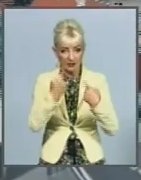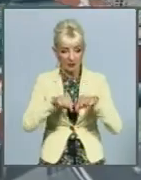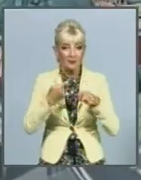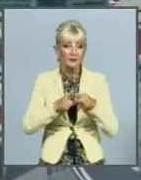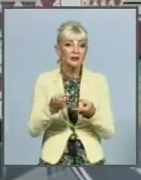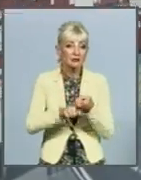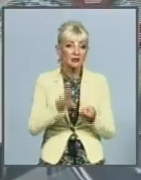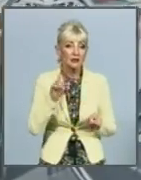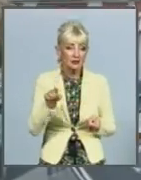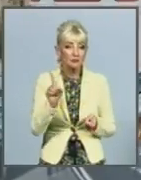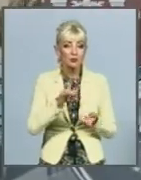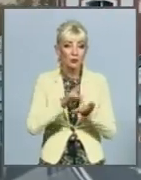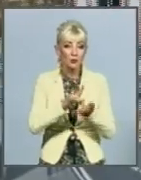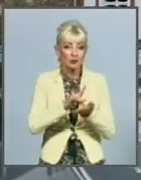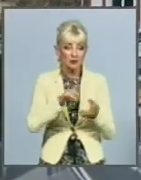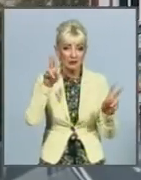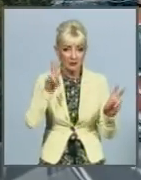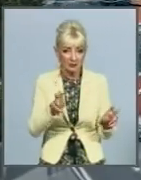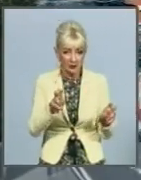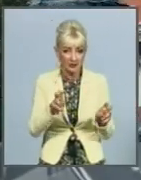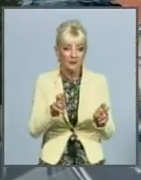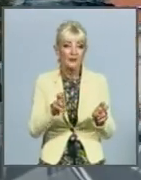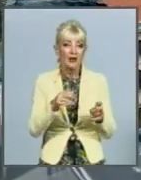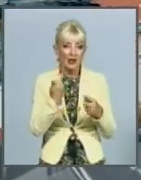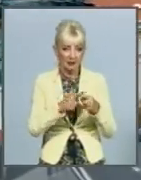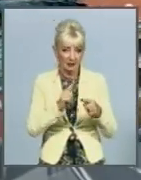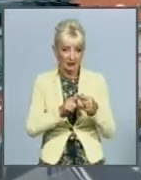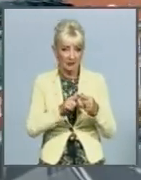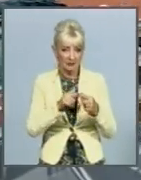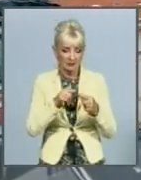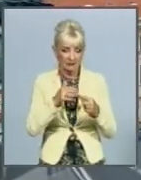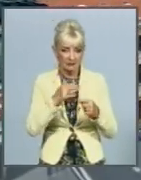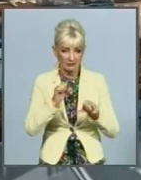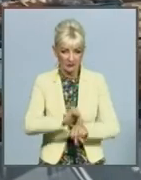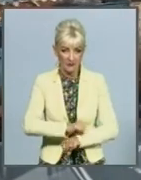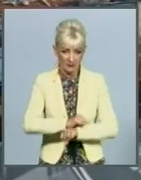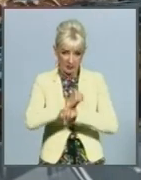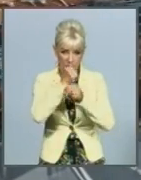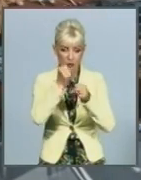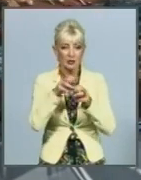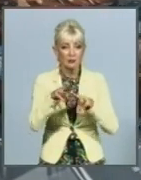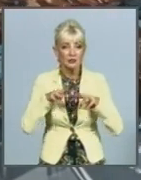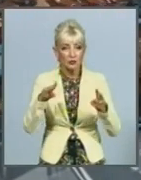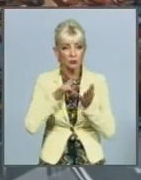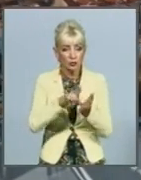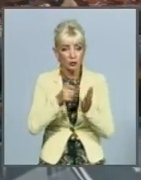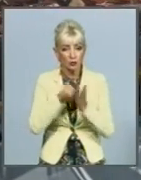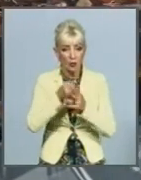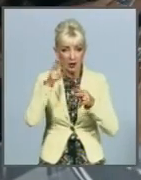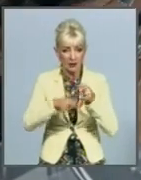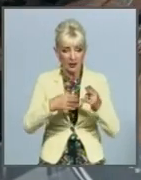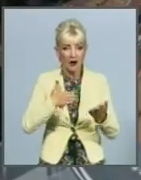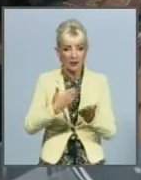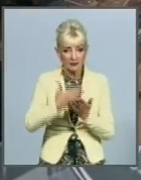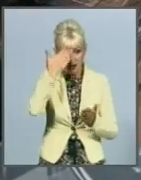з тим, що туристичні компанії збиралися вийти на протести. У Міністерстві туризму повідомили, що до кінця активного